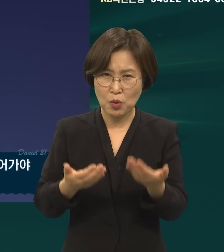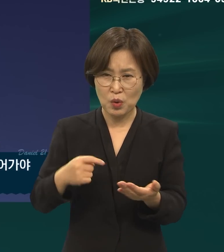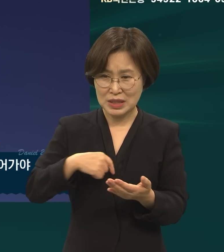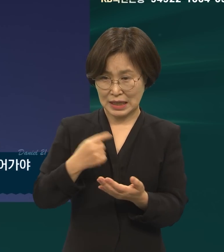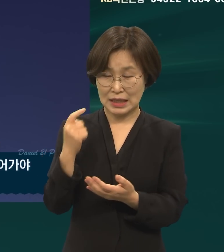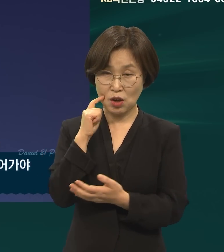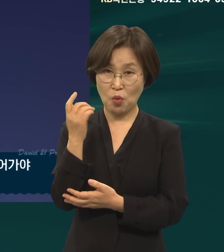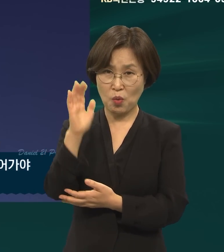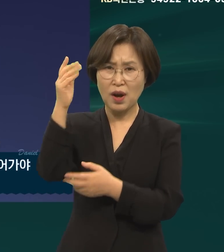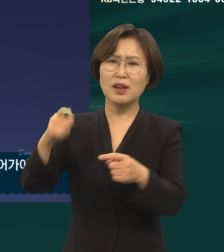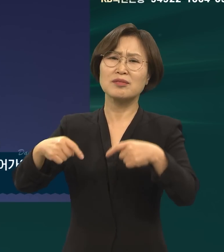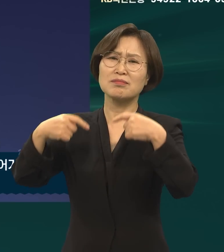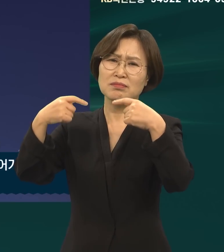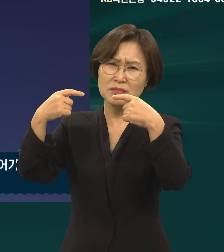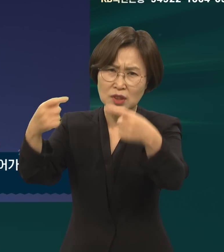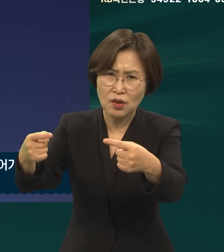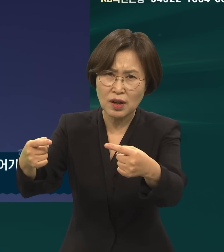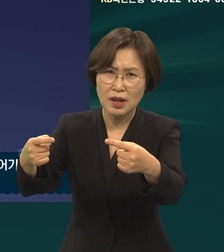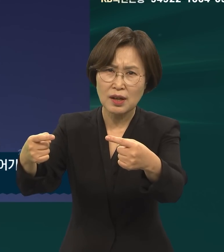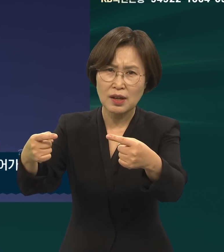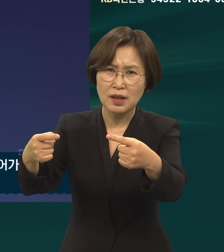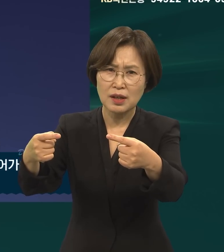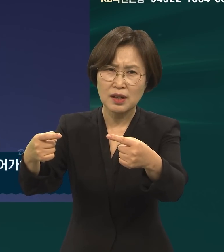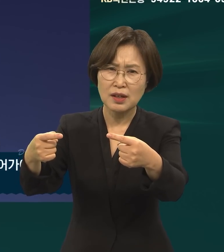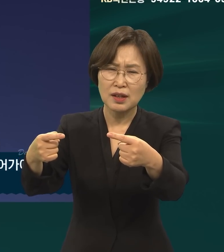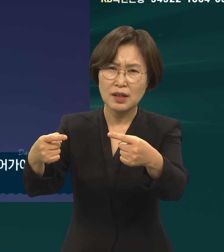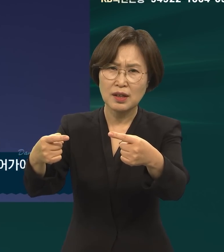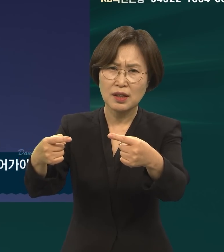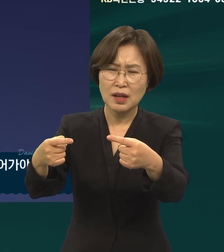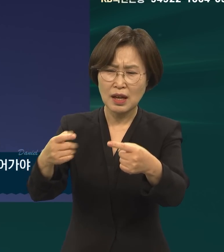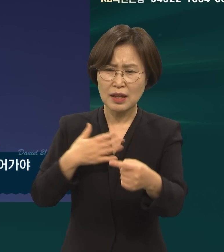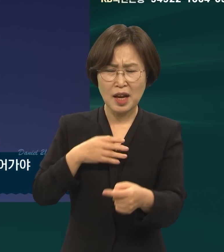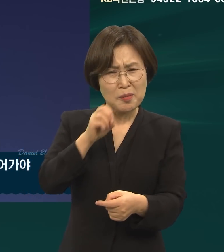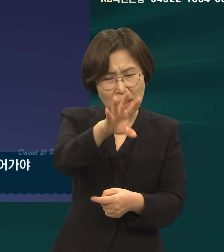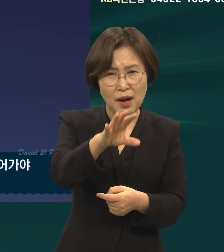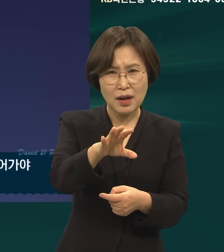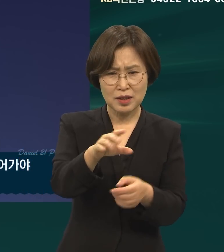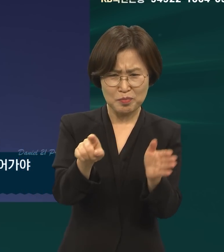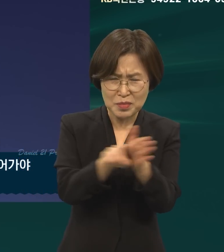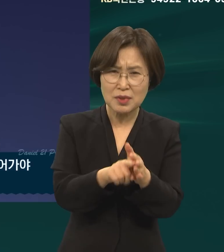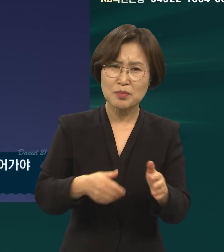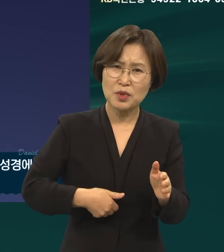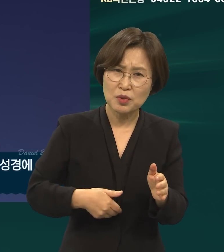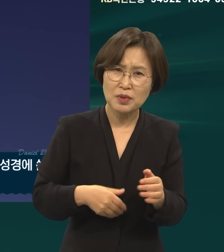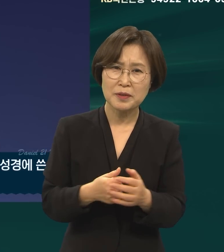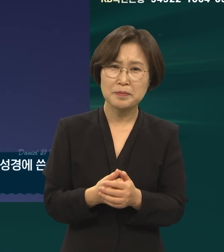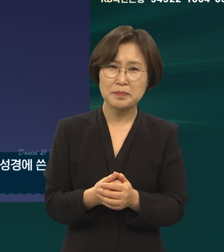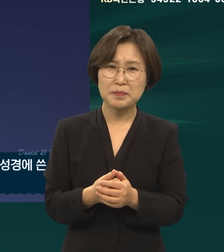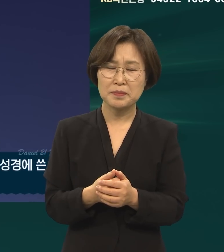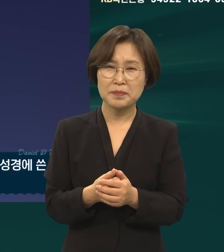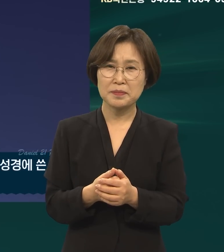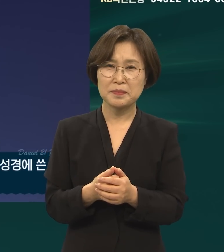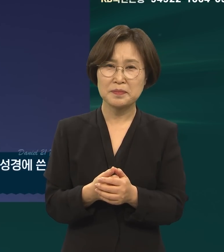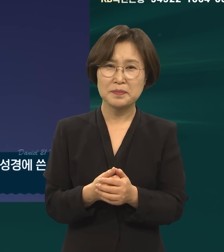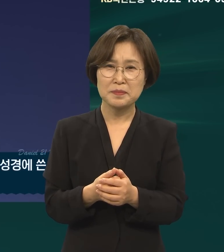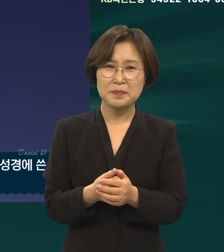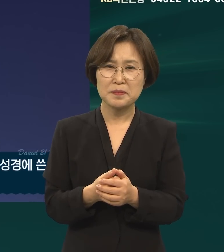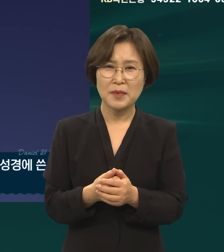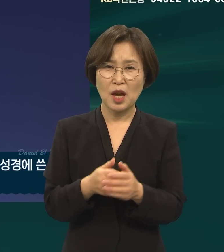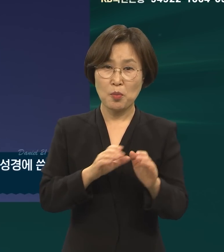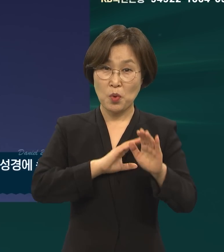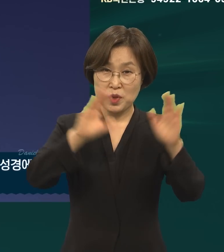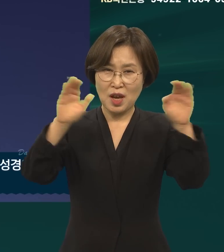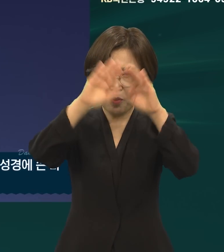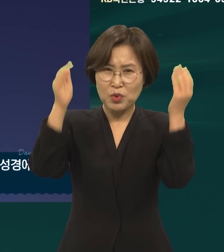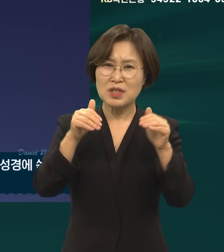들어가야 할 것이 아니냐, 이 말씀을 해주셨기 때문에 너희 믿어야 되는 거 아니냐. 27절 이에